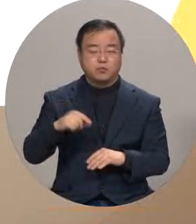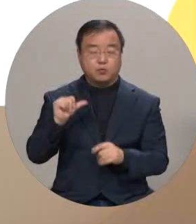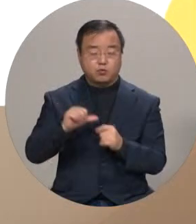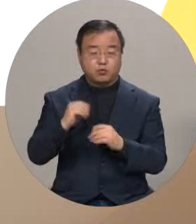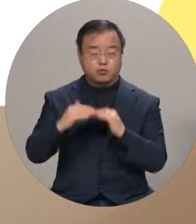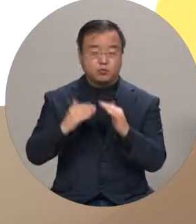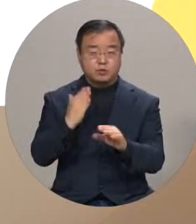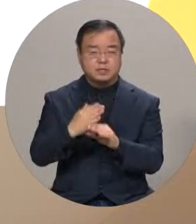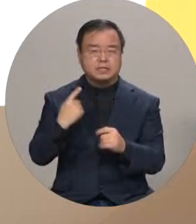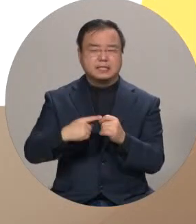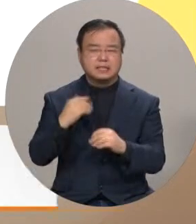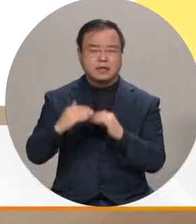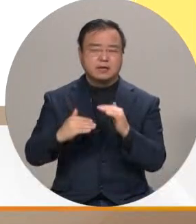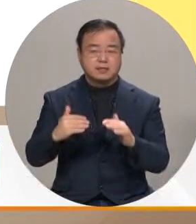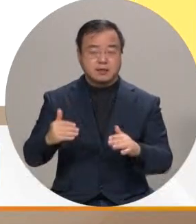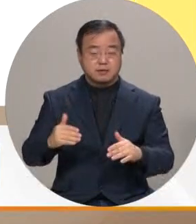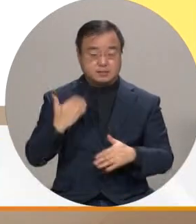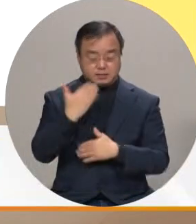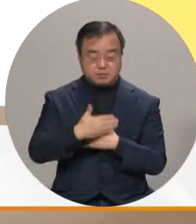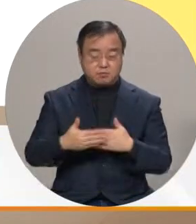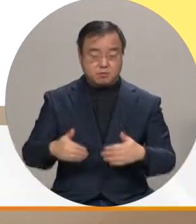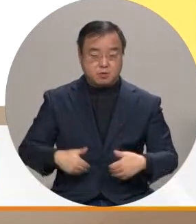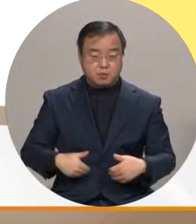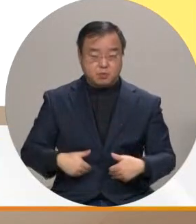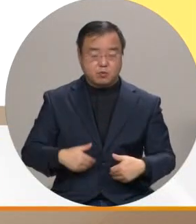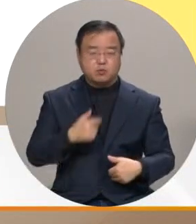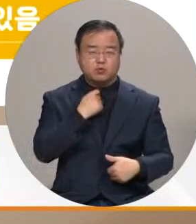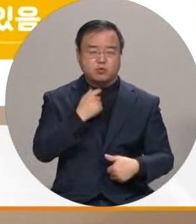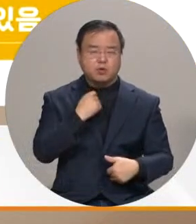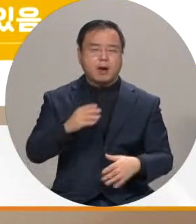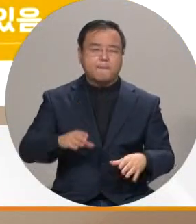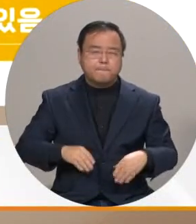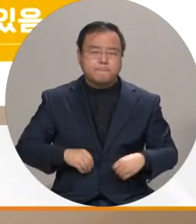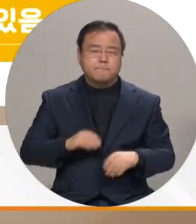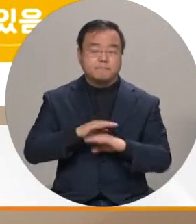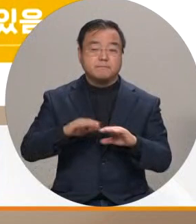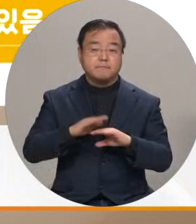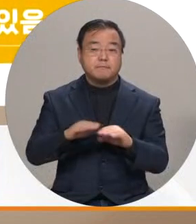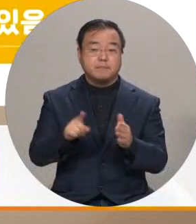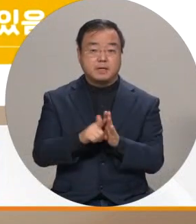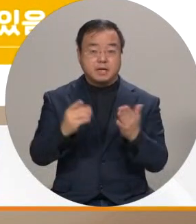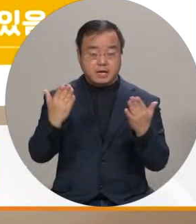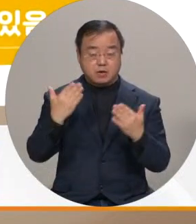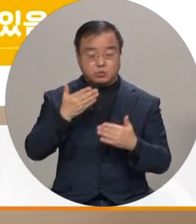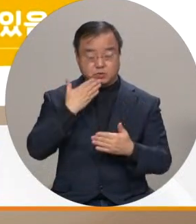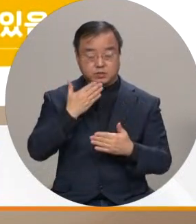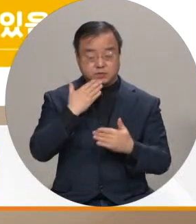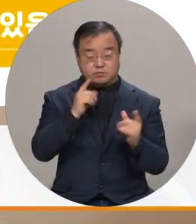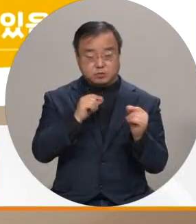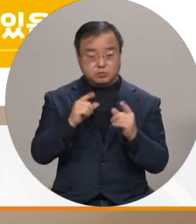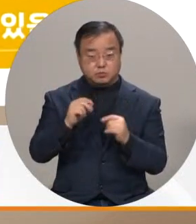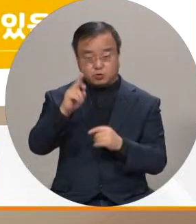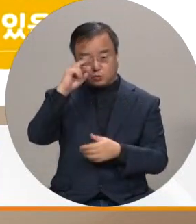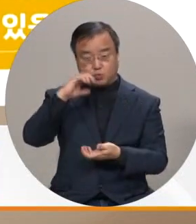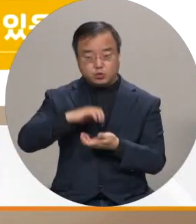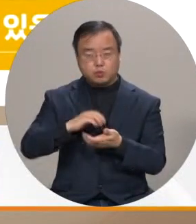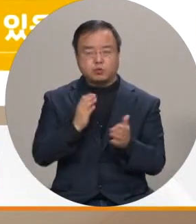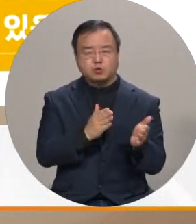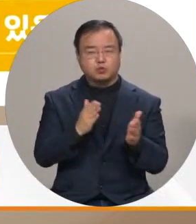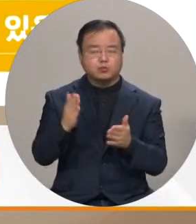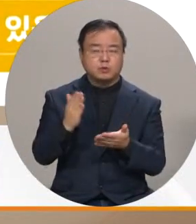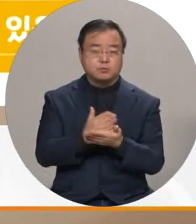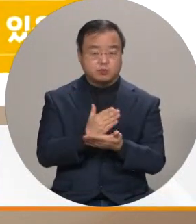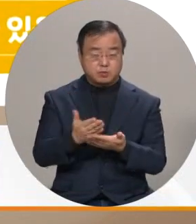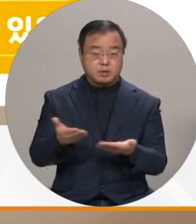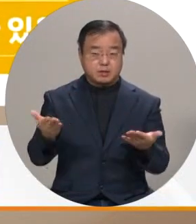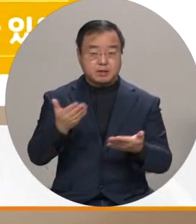욕구 배고픔을 해소해 주기 위해서 가정 박 청소년들을 위해 학교 급식을 도시락으로 만들고 그걸 챙겨갈 수 있도록 도와주는